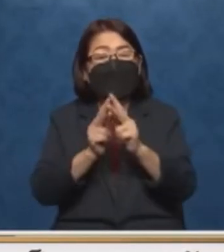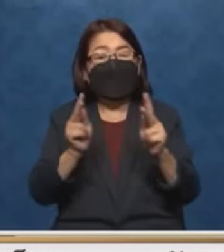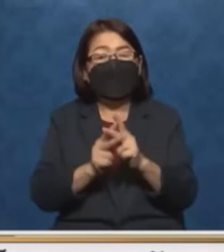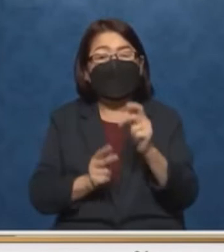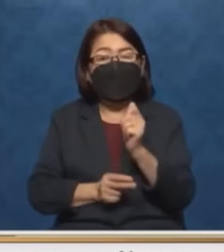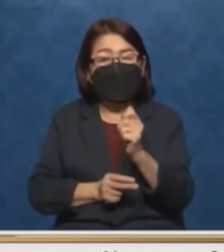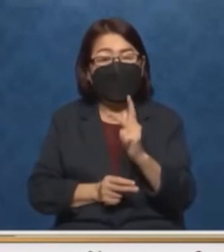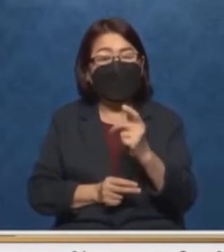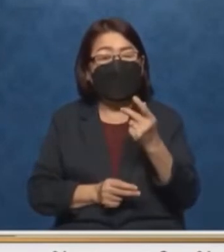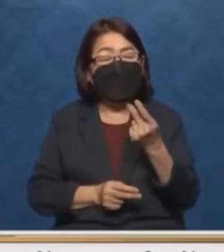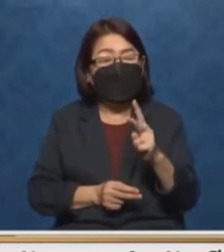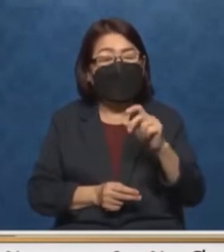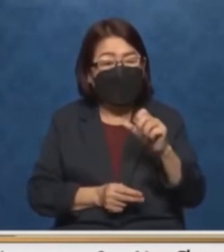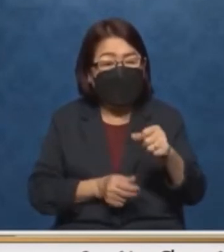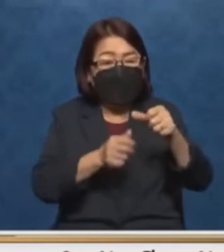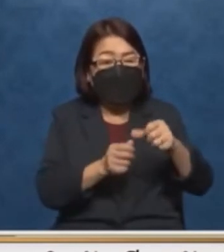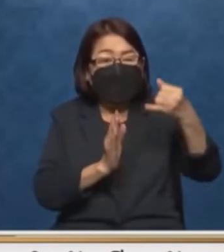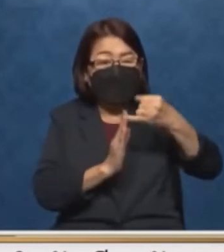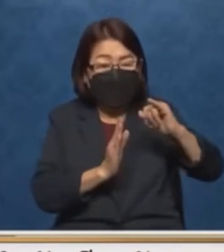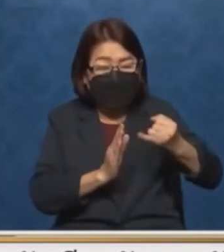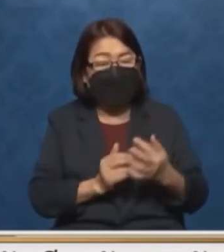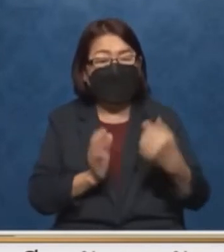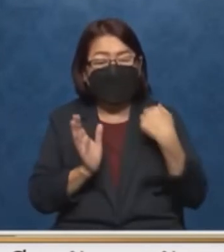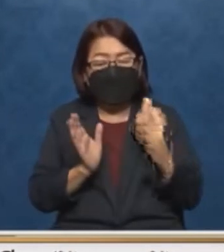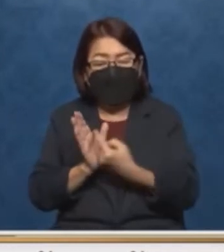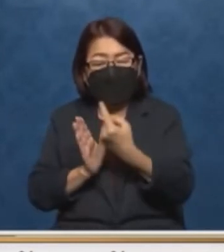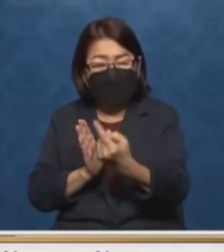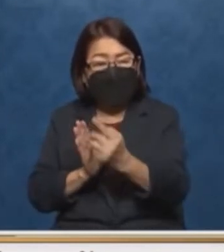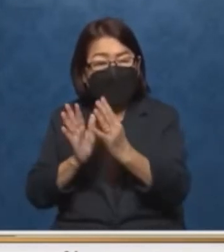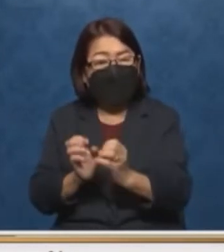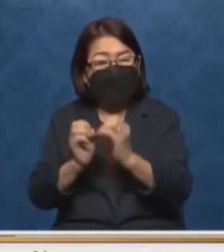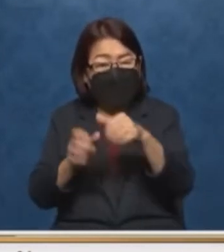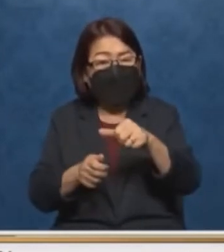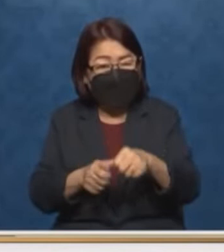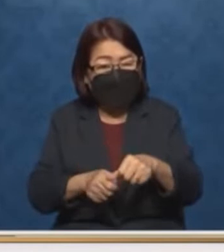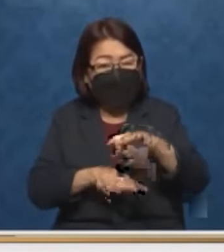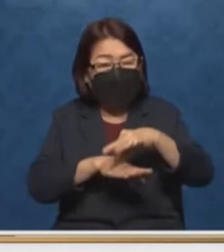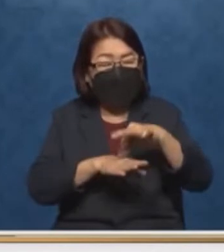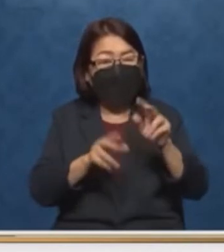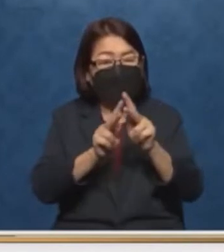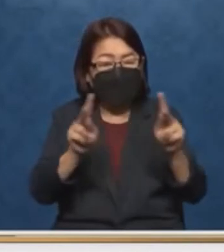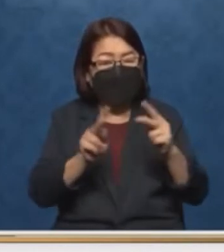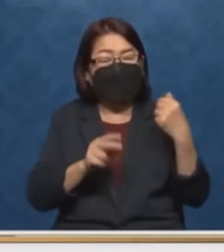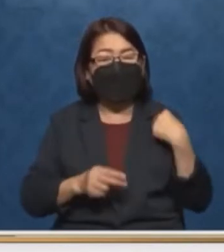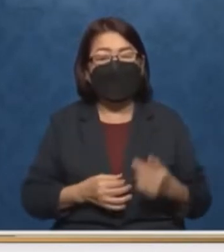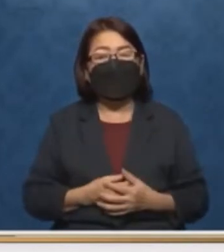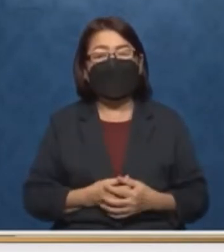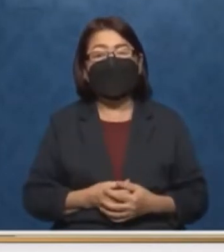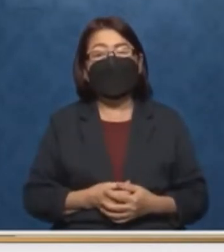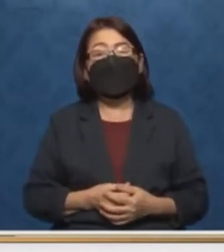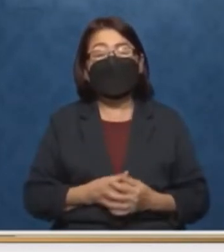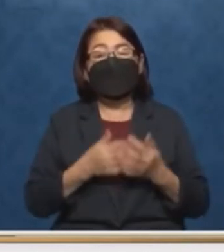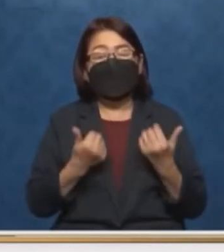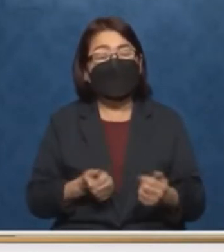เขตพื้นที่เนี่ยก็มีตัวแทนของบุคลากรทางการศึกษาเข้าไปนั่งอยู่ด้วยดังนั้นครับถือว่า